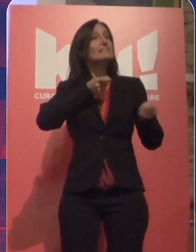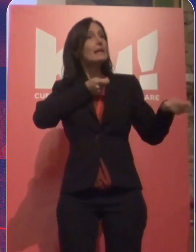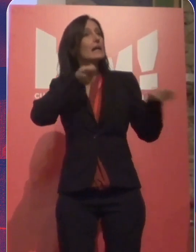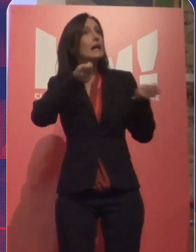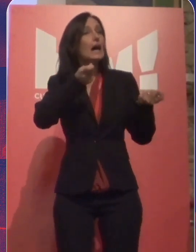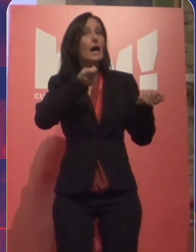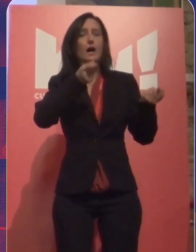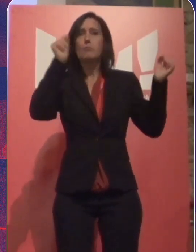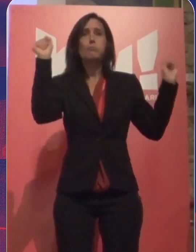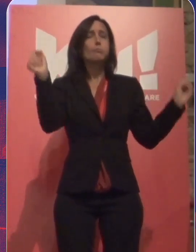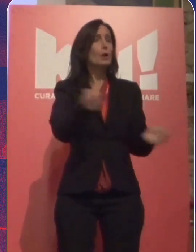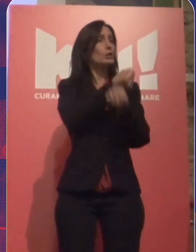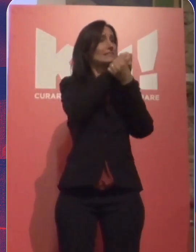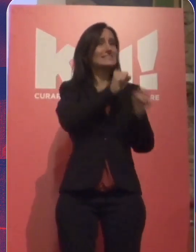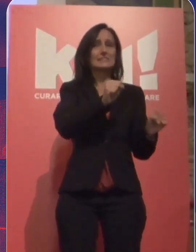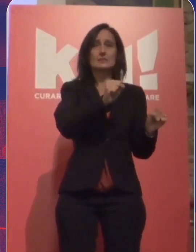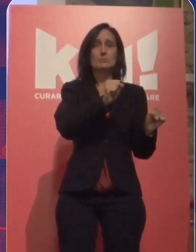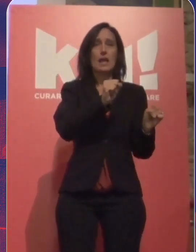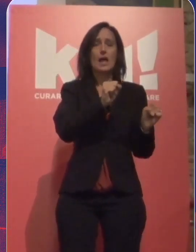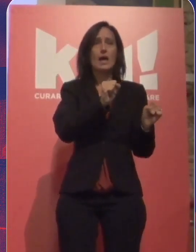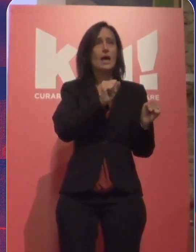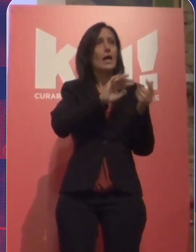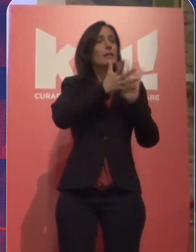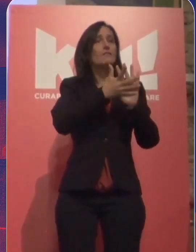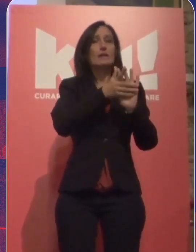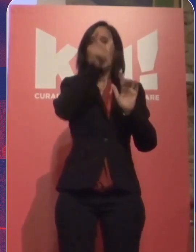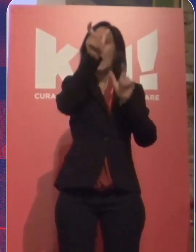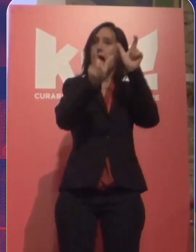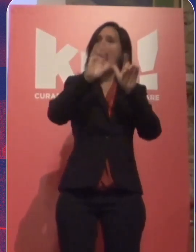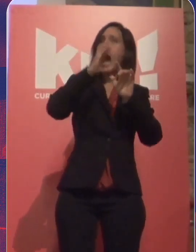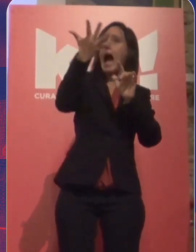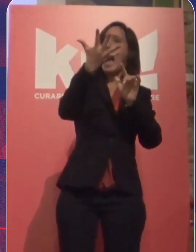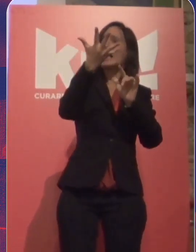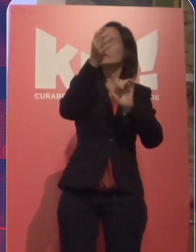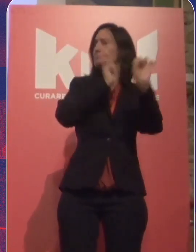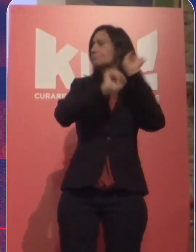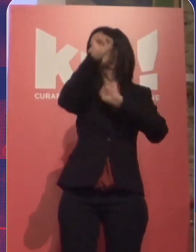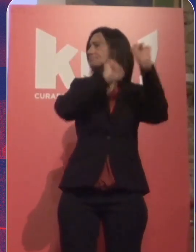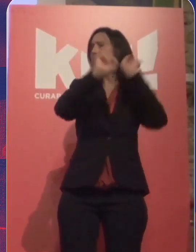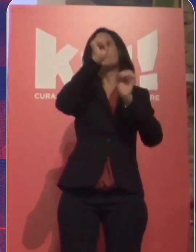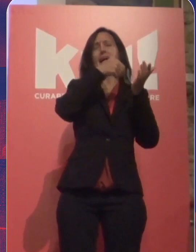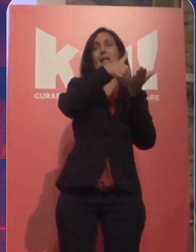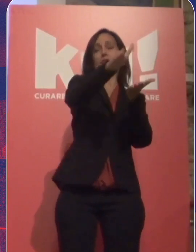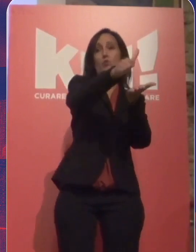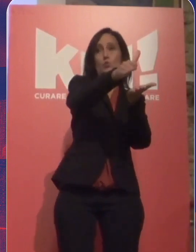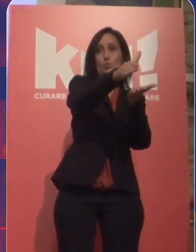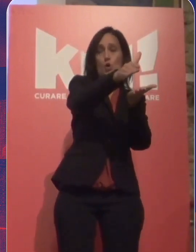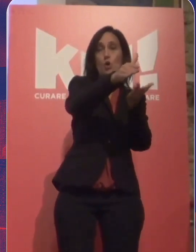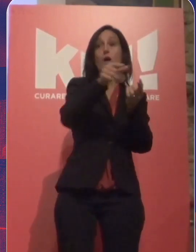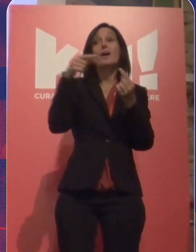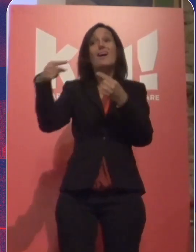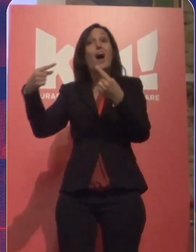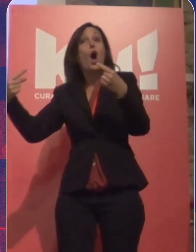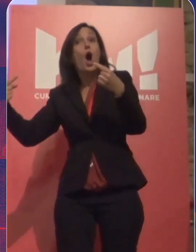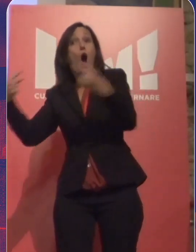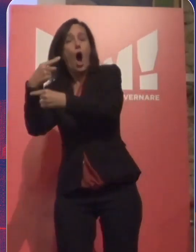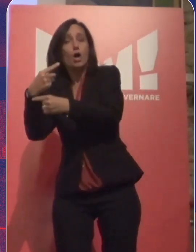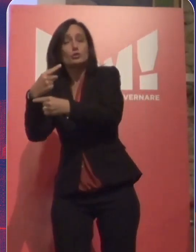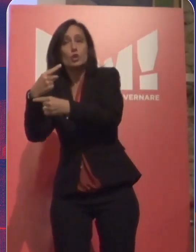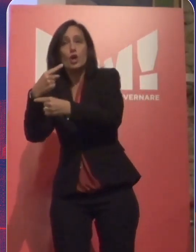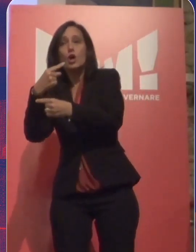è invece nel panico la caduta dell'altro comporta che la vita sovrasti il soggetto